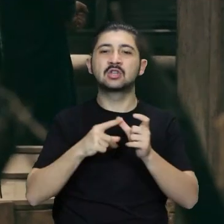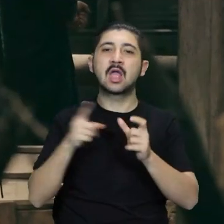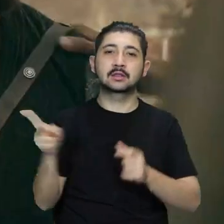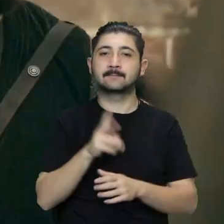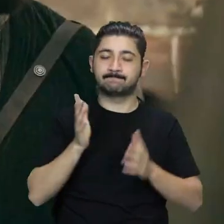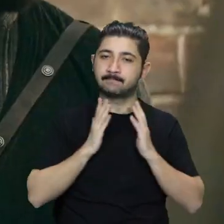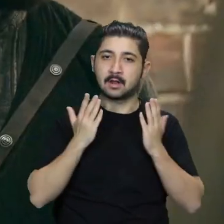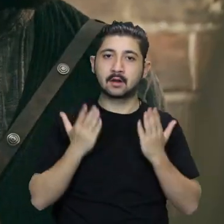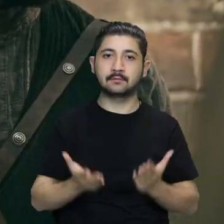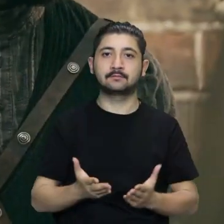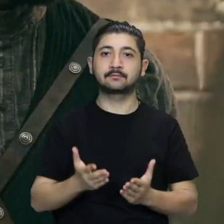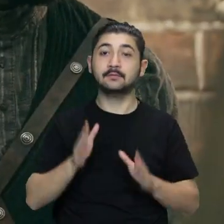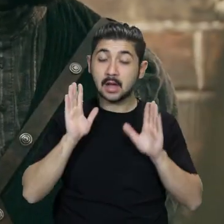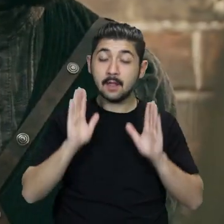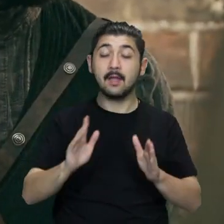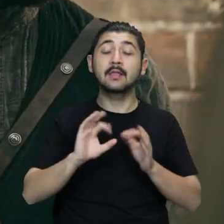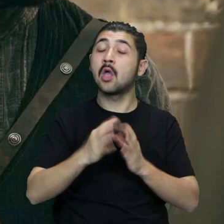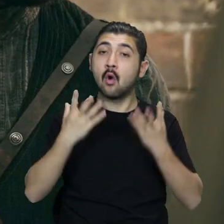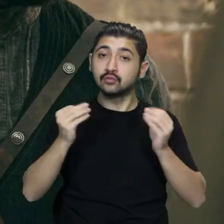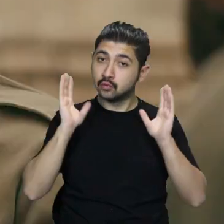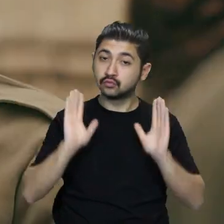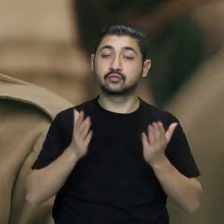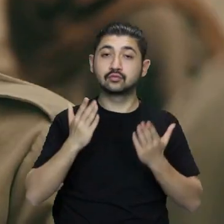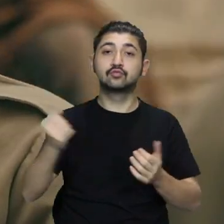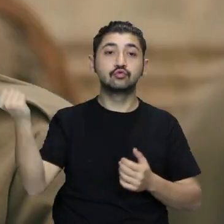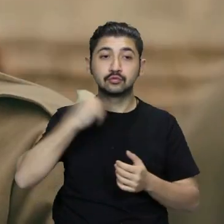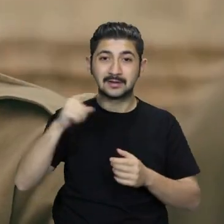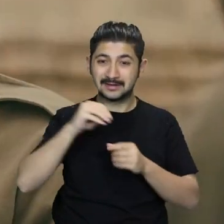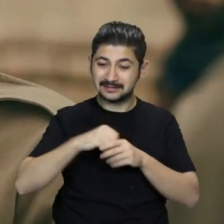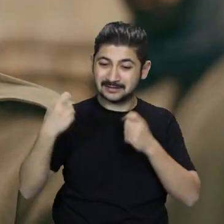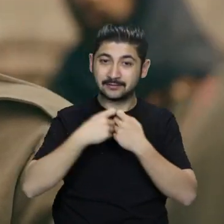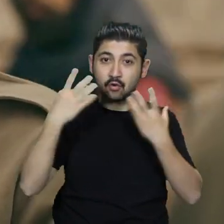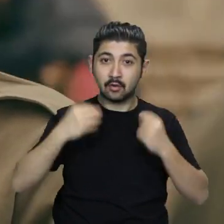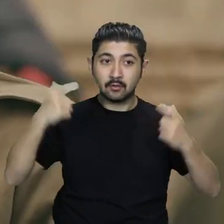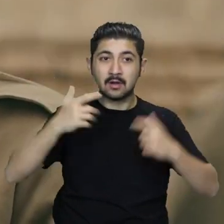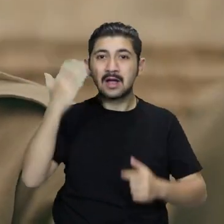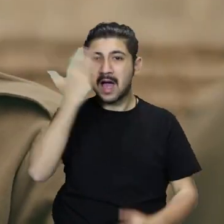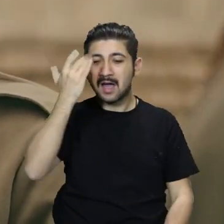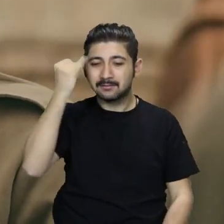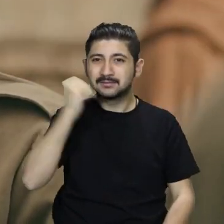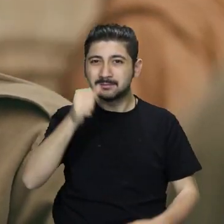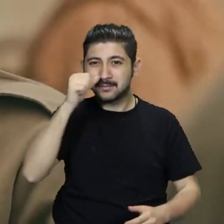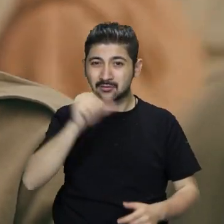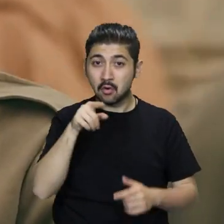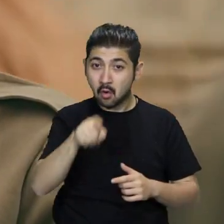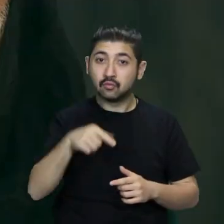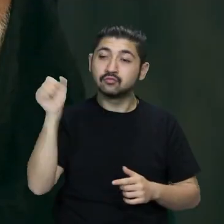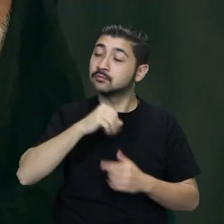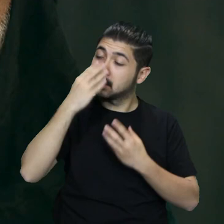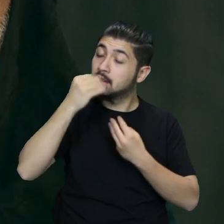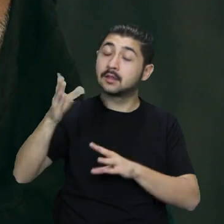Şehitlerimiz var. Lakin her ne olursa olsun düşmanın uğruna cenk ettiği bu kara illeti düşmana yar